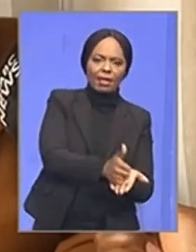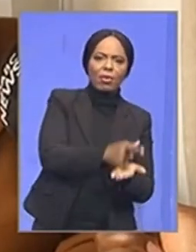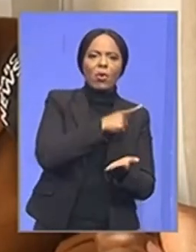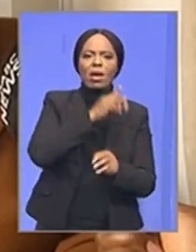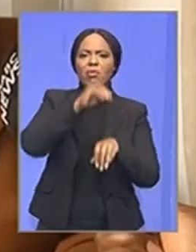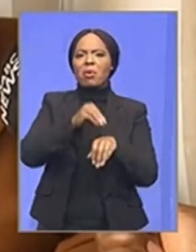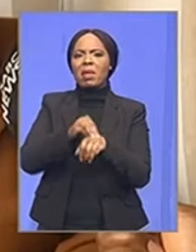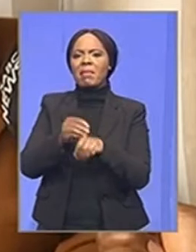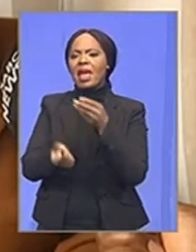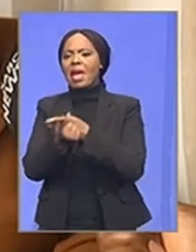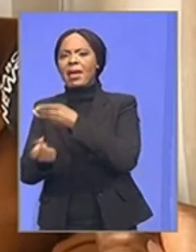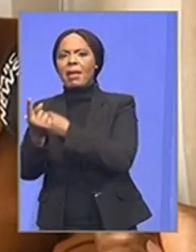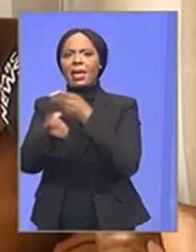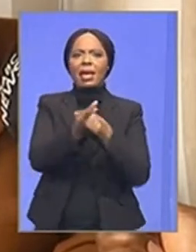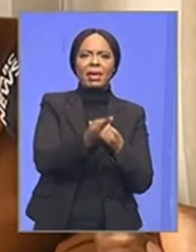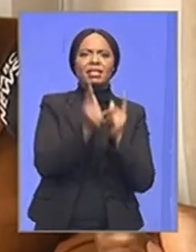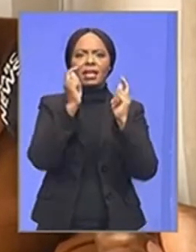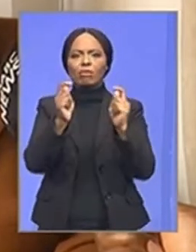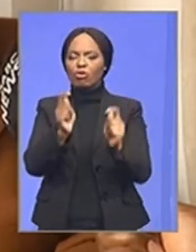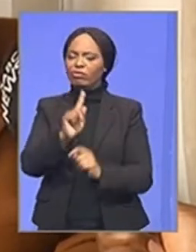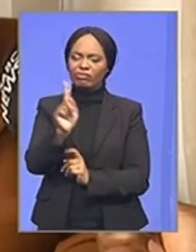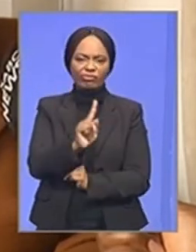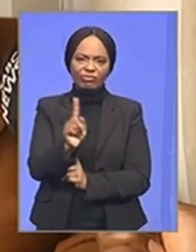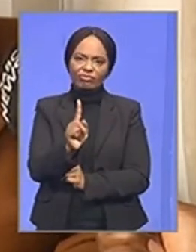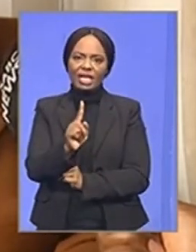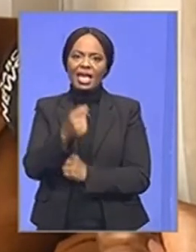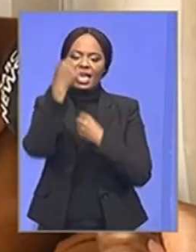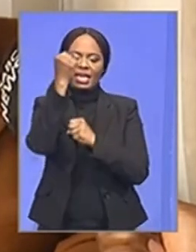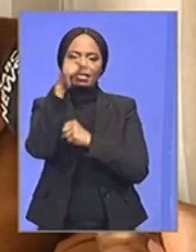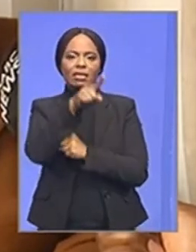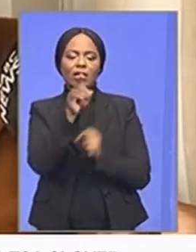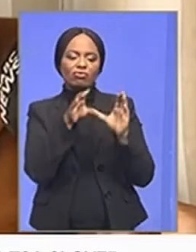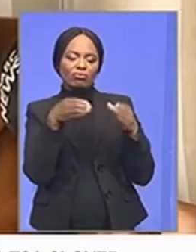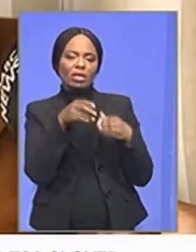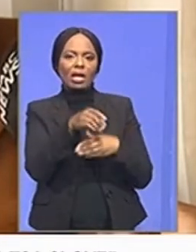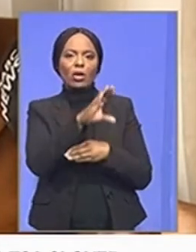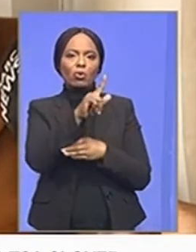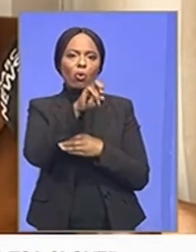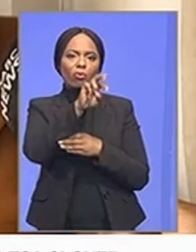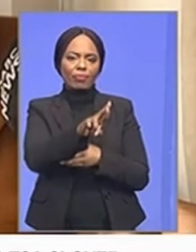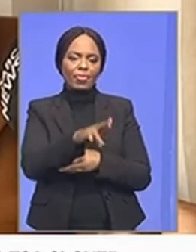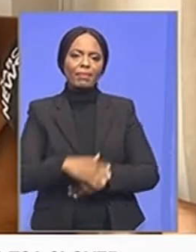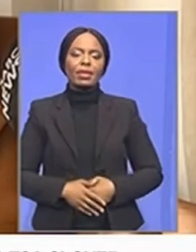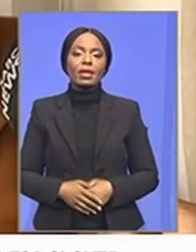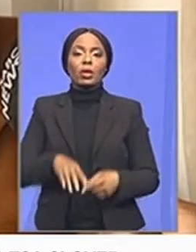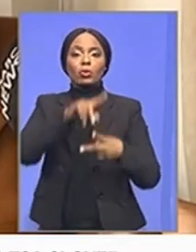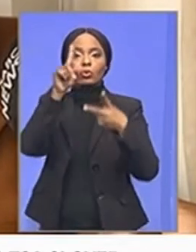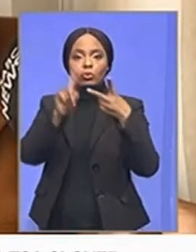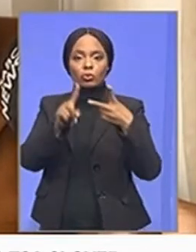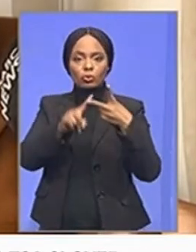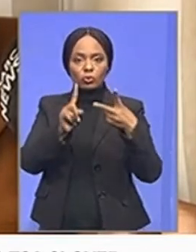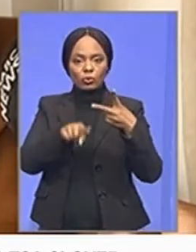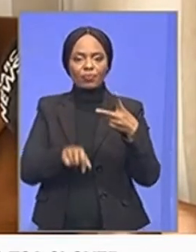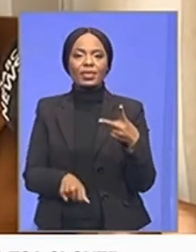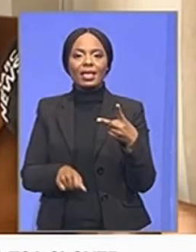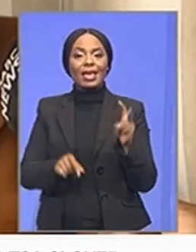go na le mathata a transport go saiteng ya industry sa bobedi kgang e re buang ka yone ya